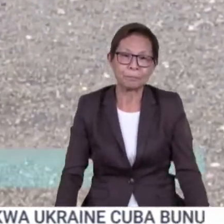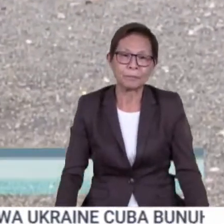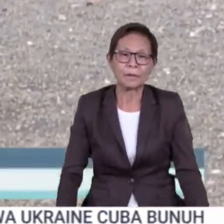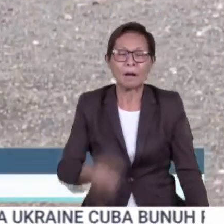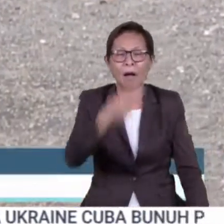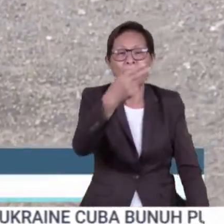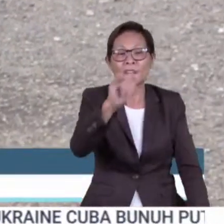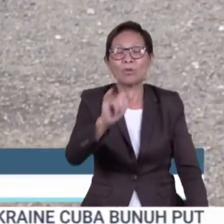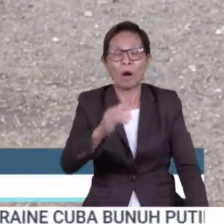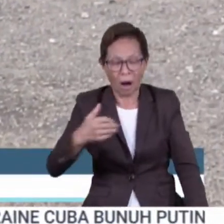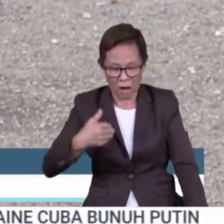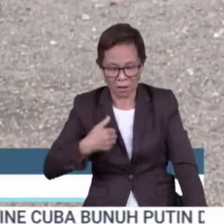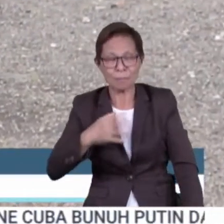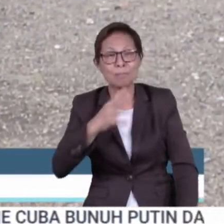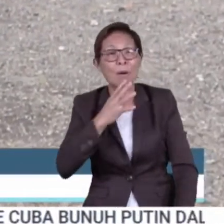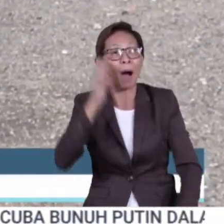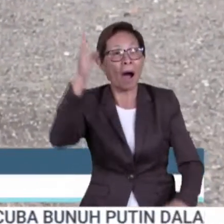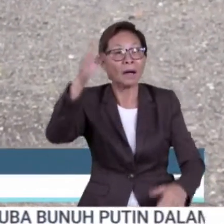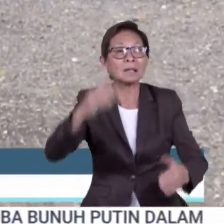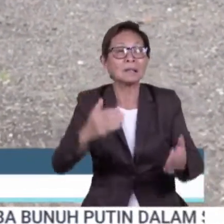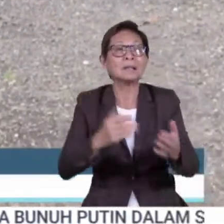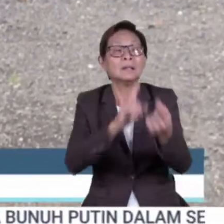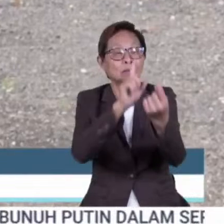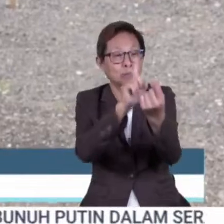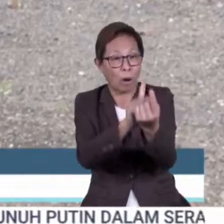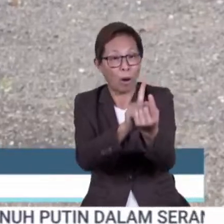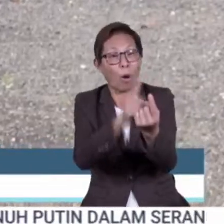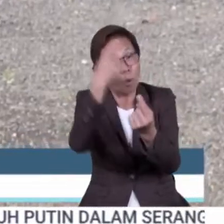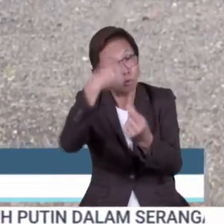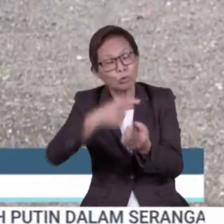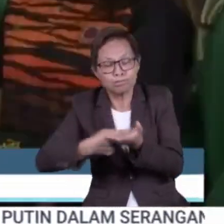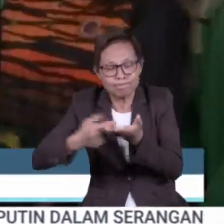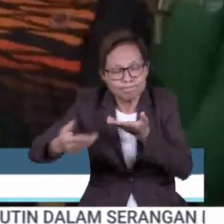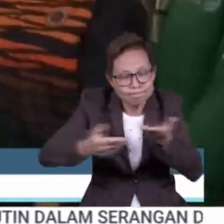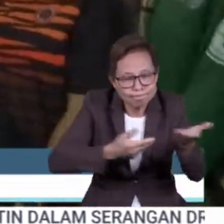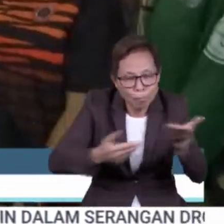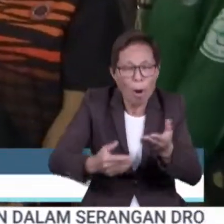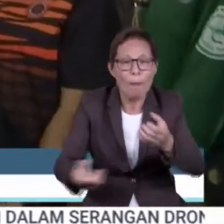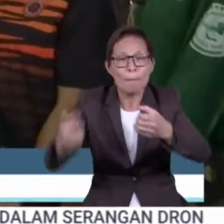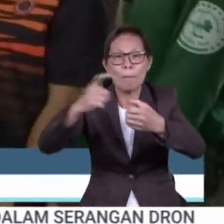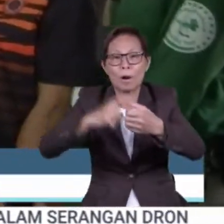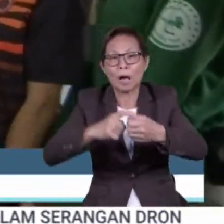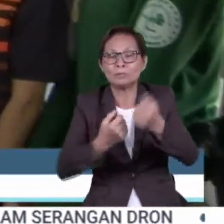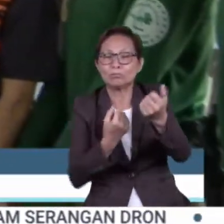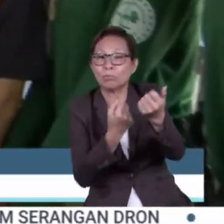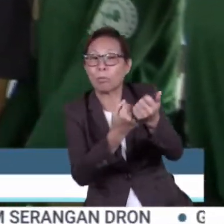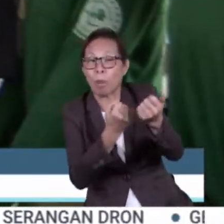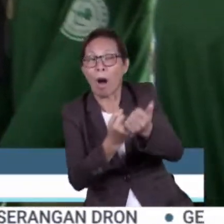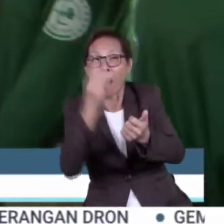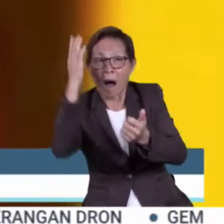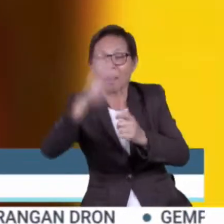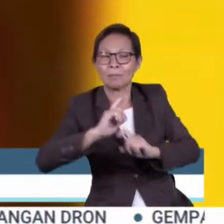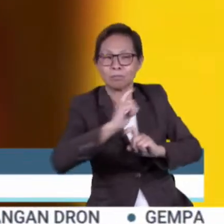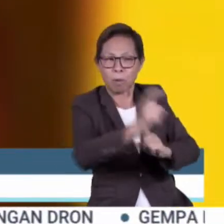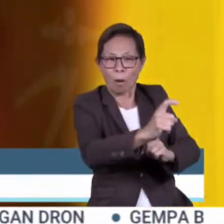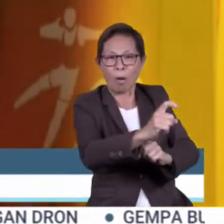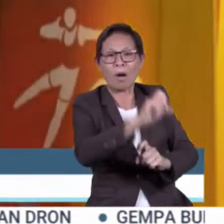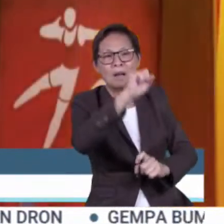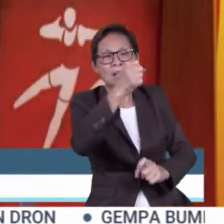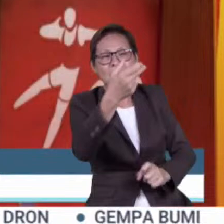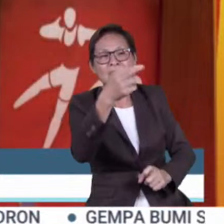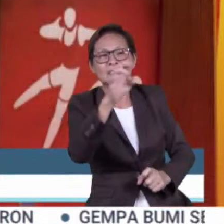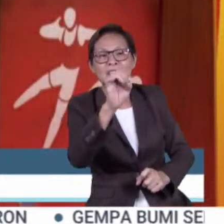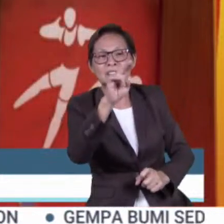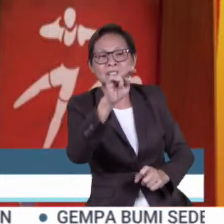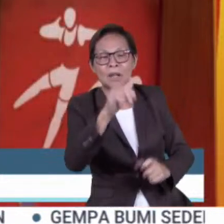Hannah turut menyatakan akan mengadakan satu lagi perjumpaan bagi membincangkan berkenaan bentuk sokongan yang akan diberikan kepada Shirin